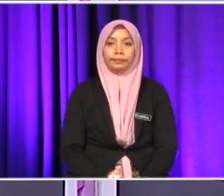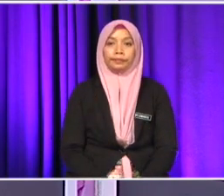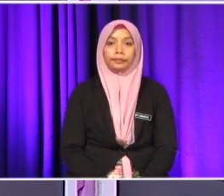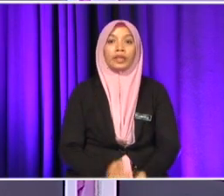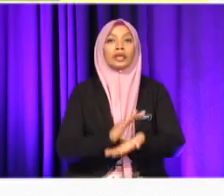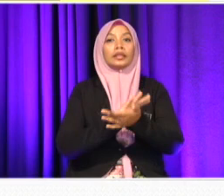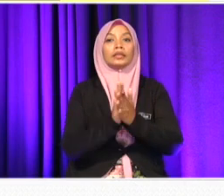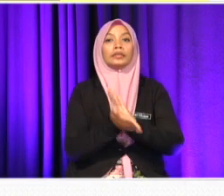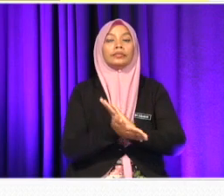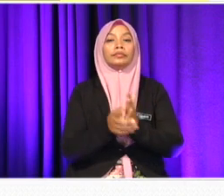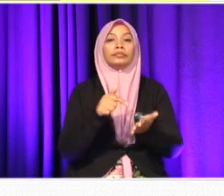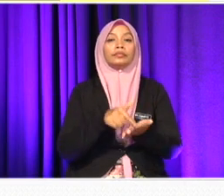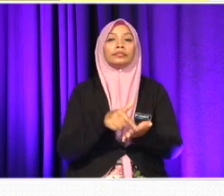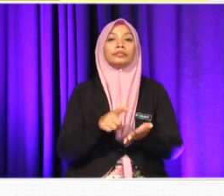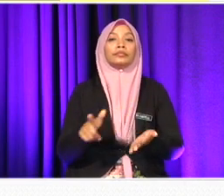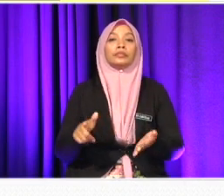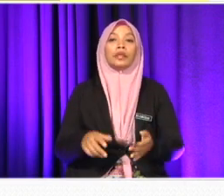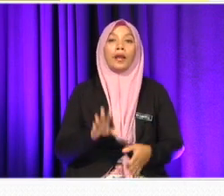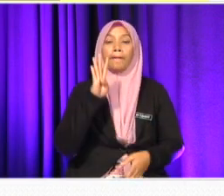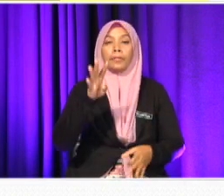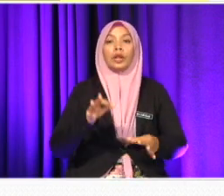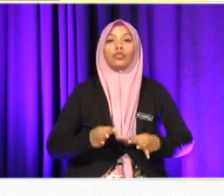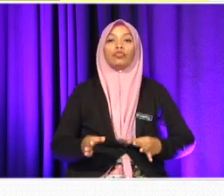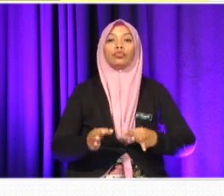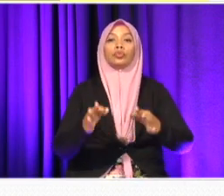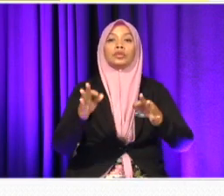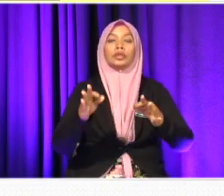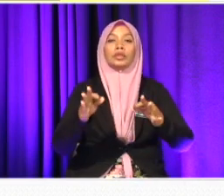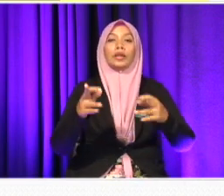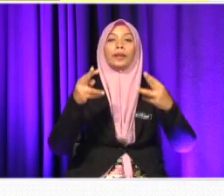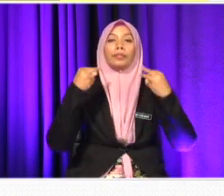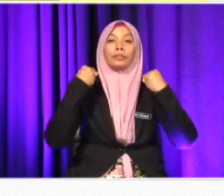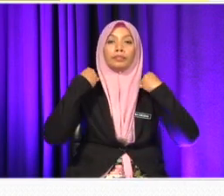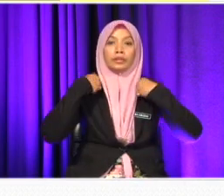inilah 4 fungsian utama adalah perniagaan